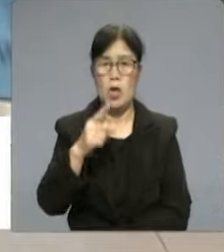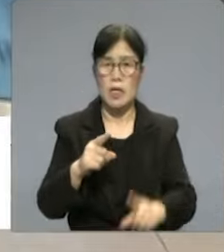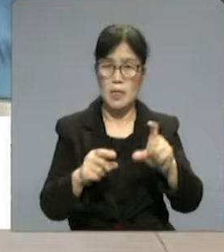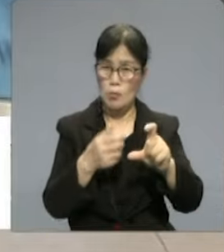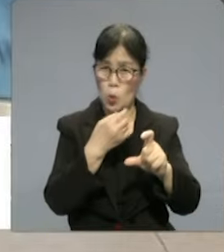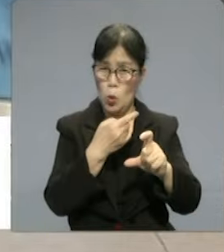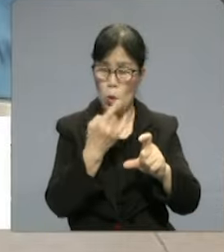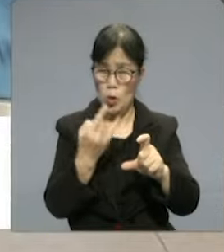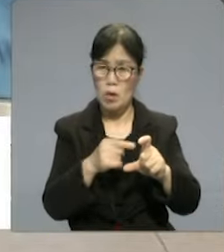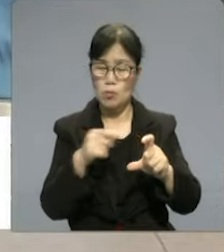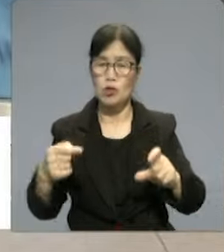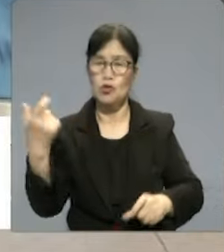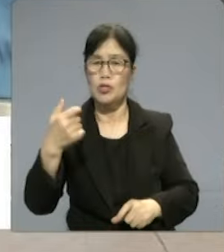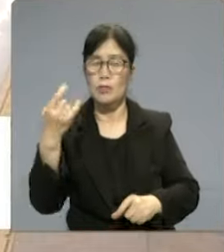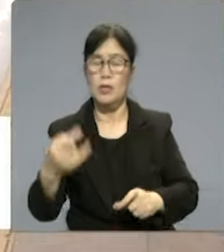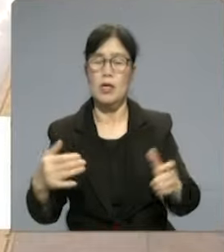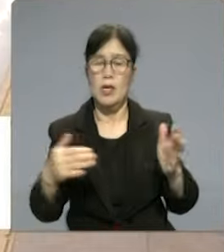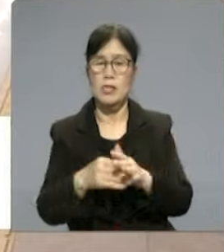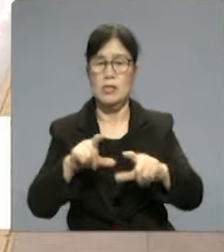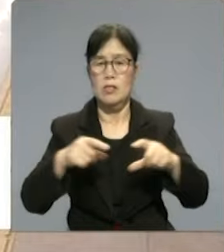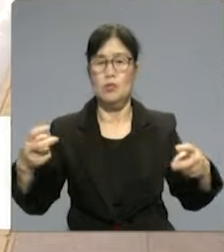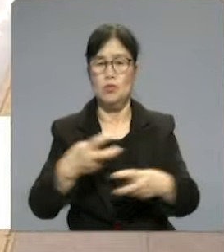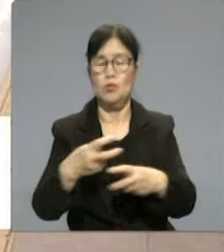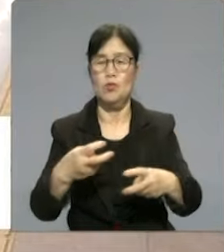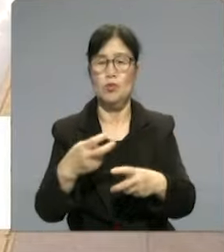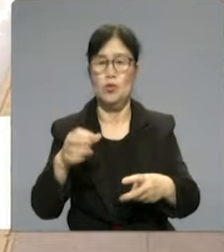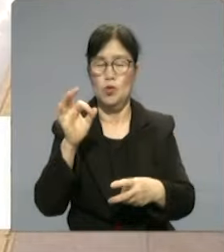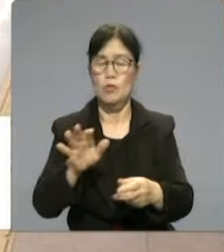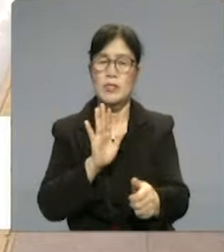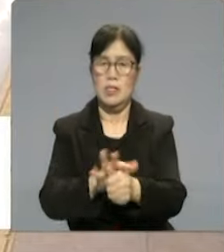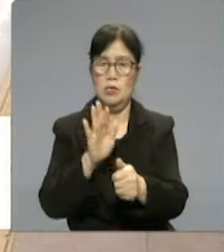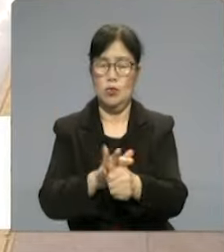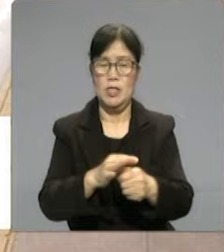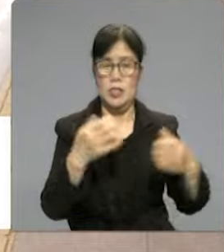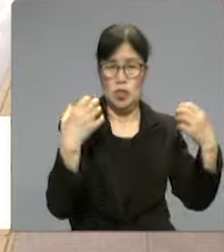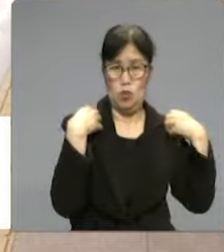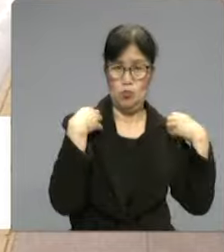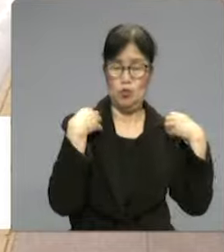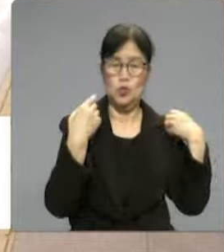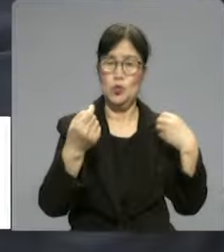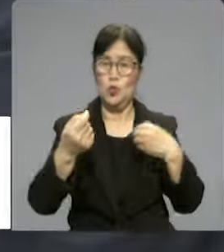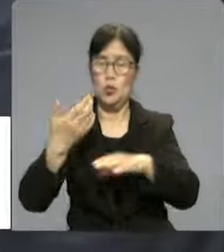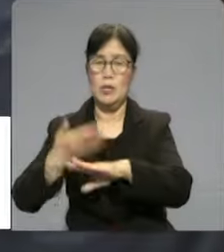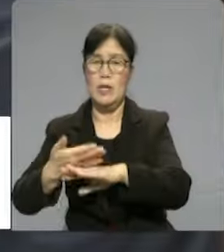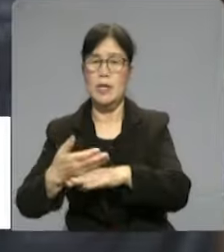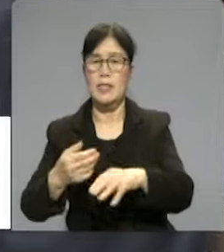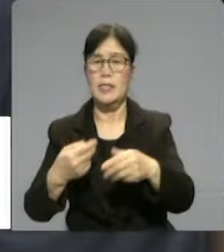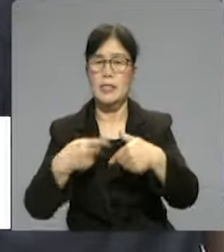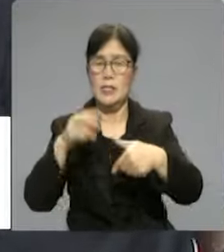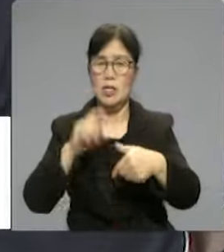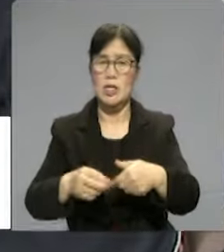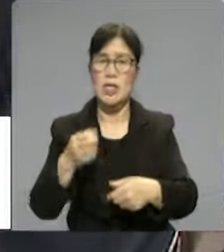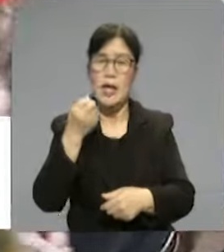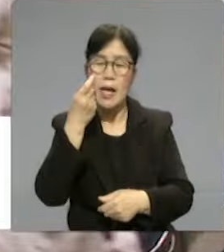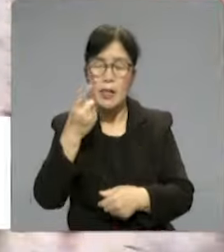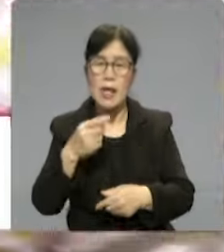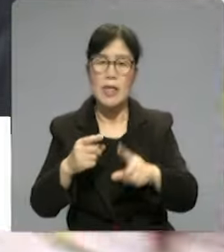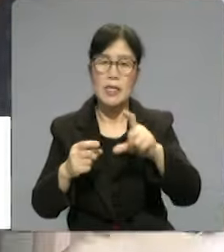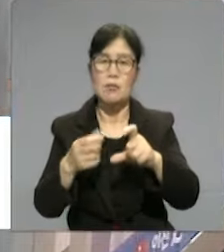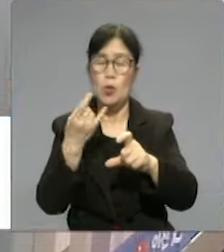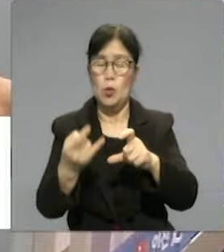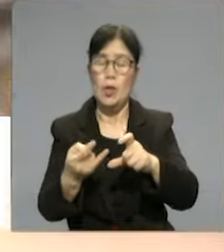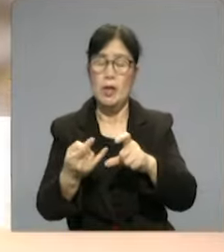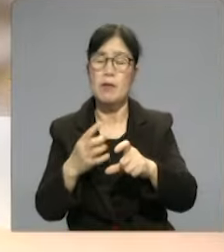15회부터 최대 60회까지 대중교통 요금을 지원하는 정부 K패스와 달리 인천 아이패스는 한 달 15번만